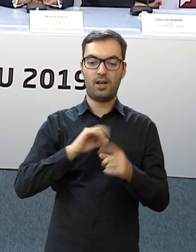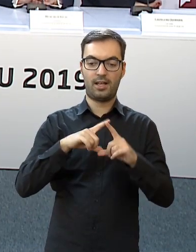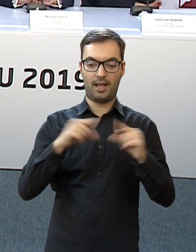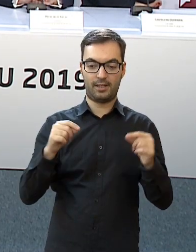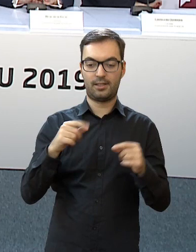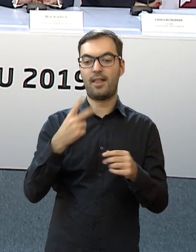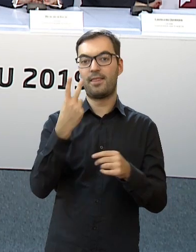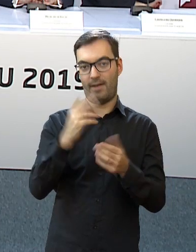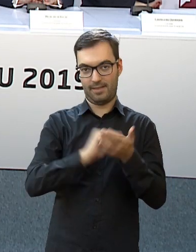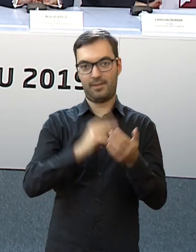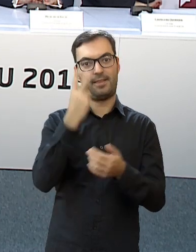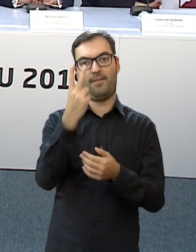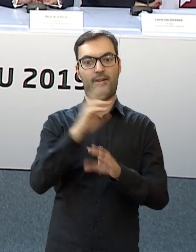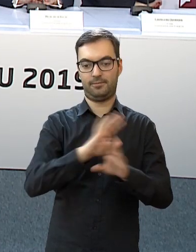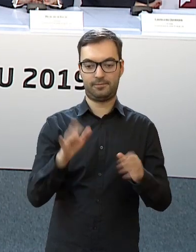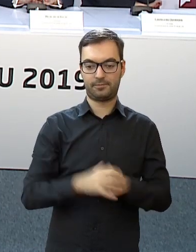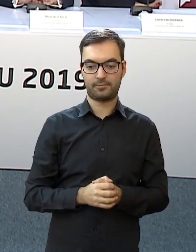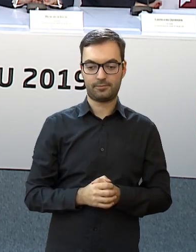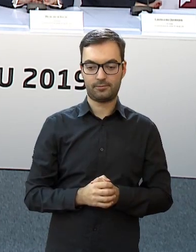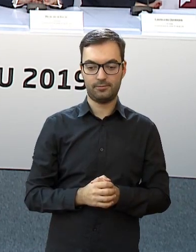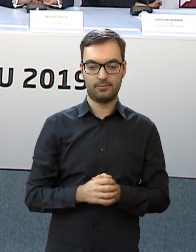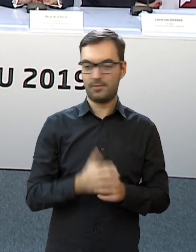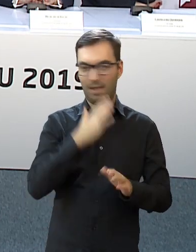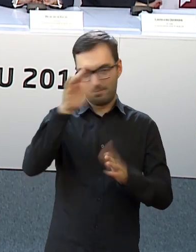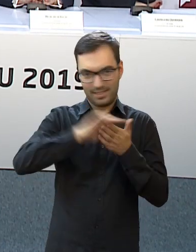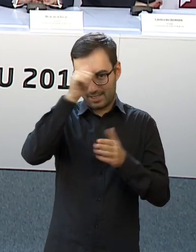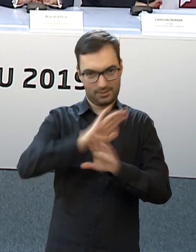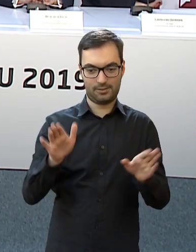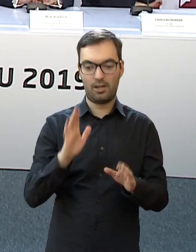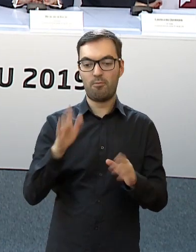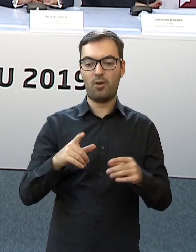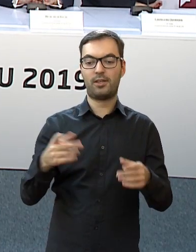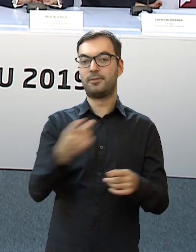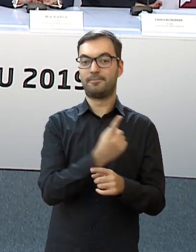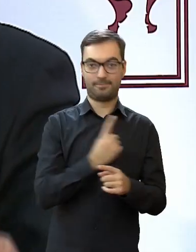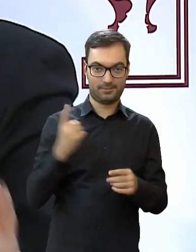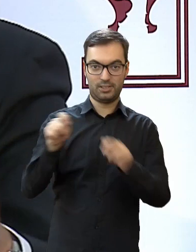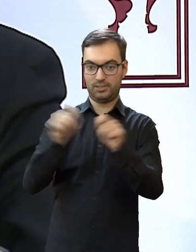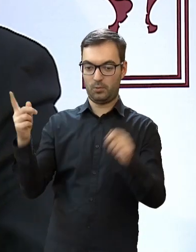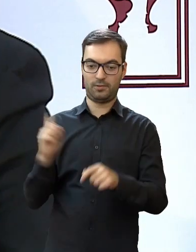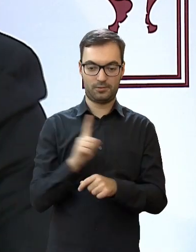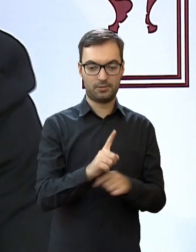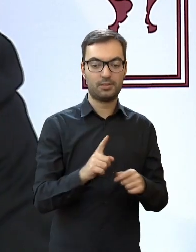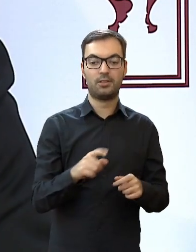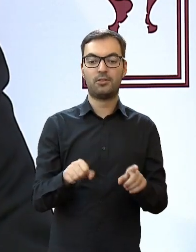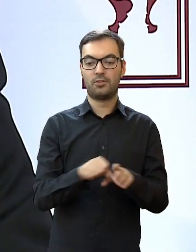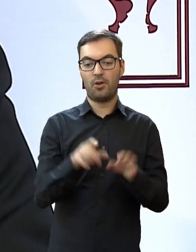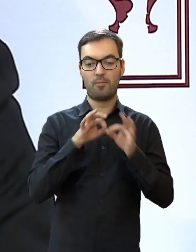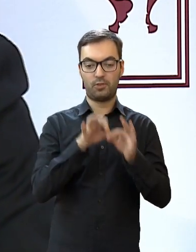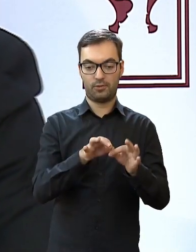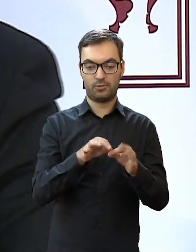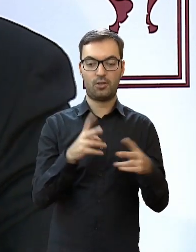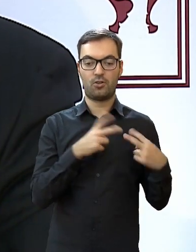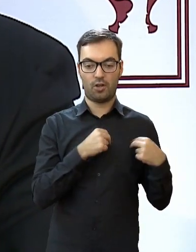napisem dwa na przykład. Tak chciał na listę dwa głosować. Bez żadnych nazwisk. Następnie z zakotarki wychodził, podchodził do przewodniczącego komisji